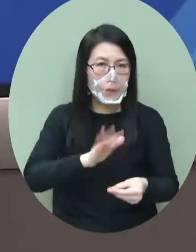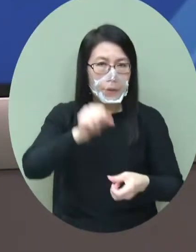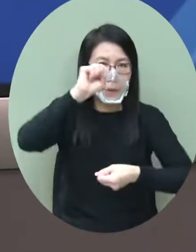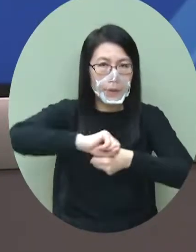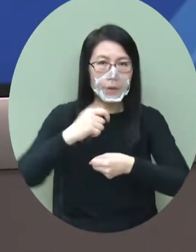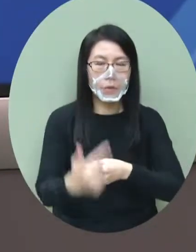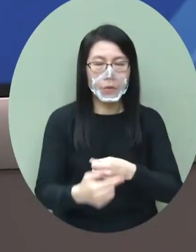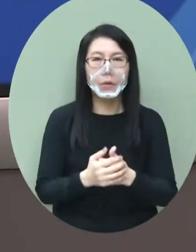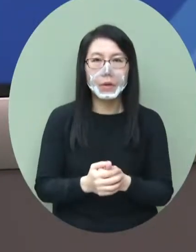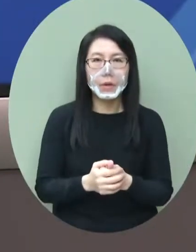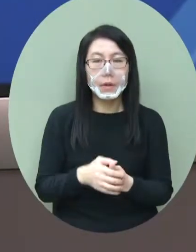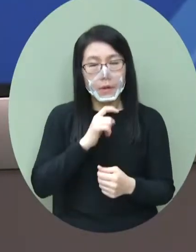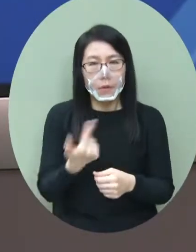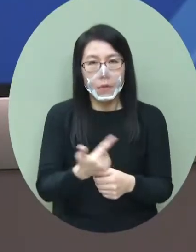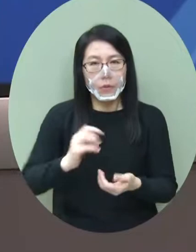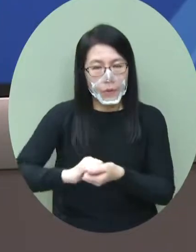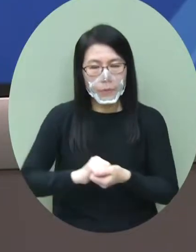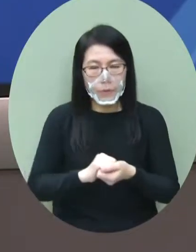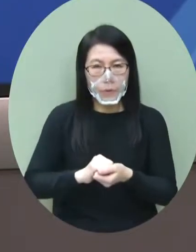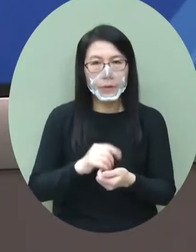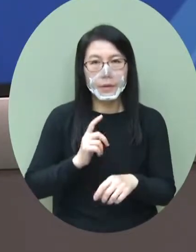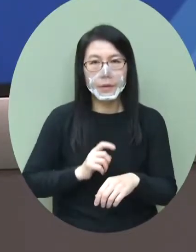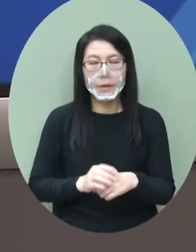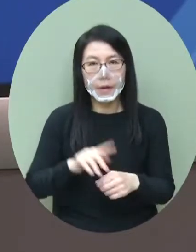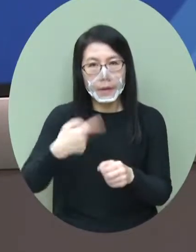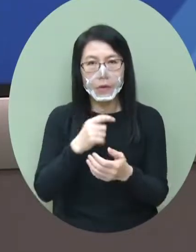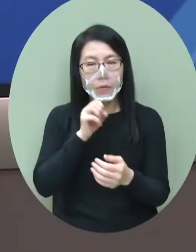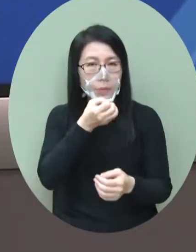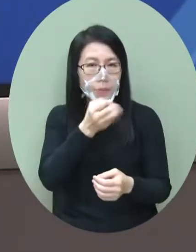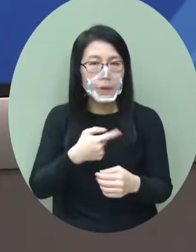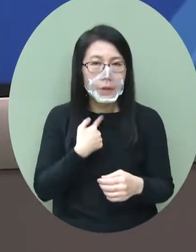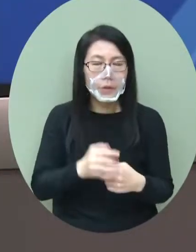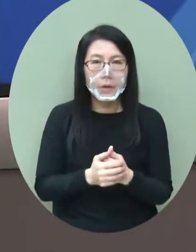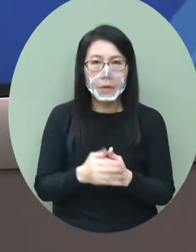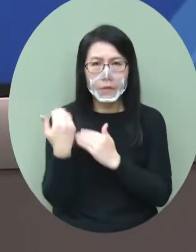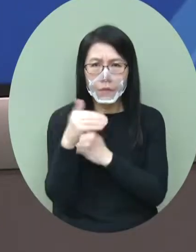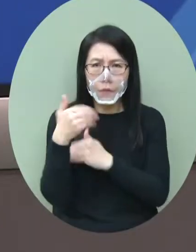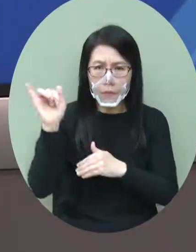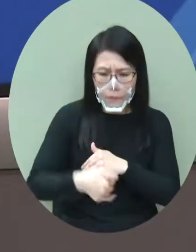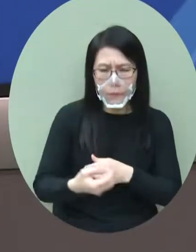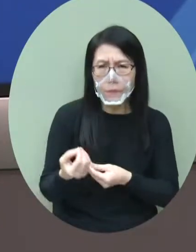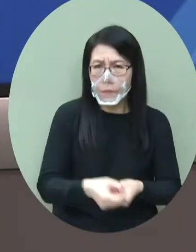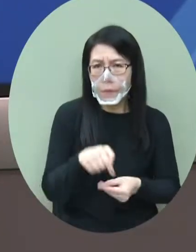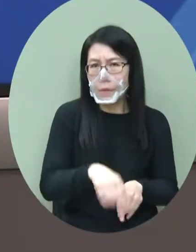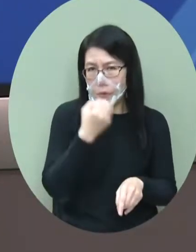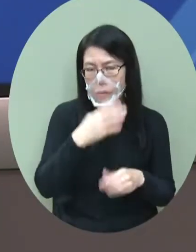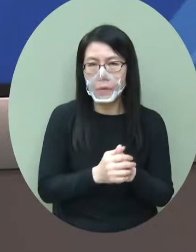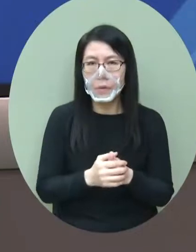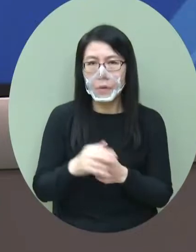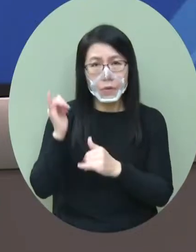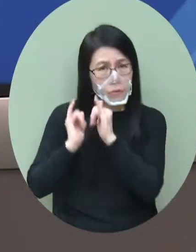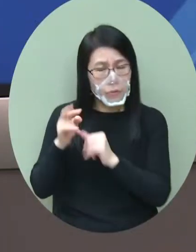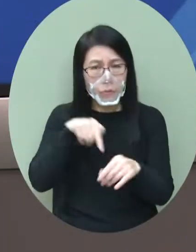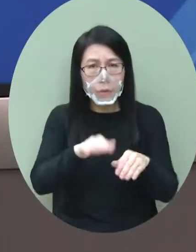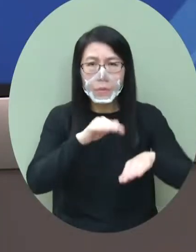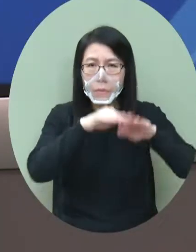的供应能够增加数量，这方面我们两方面是有合作的。这些物资还有